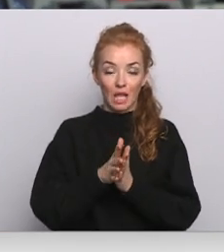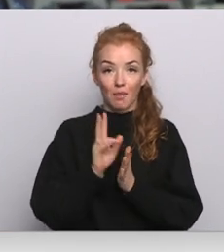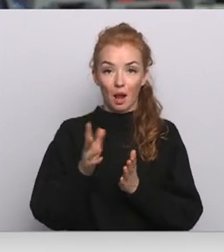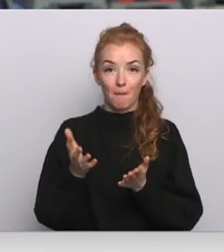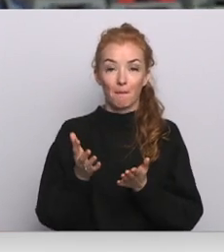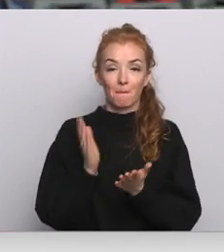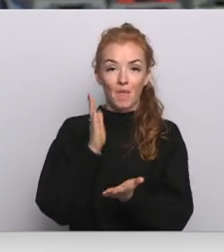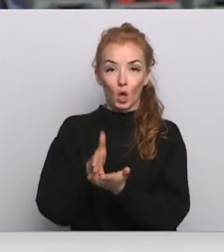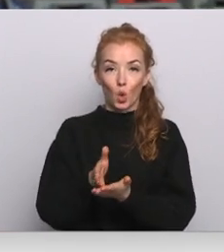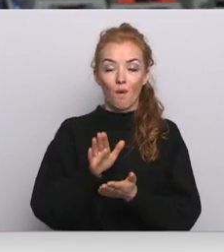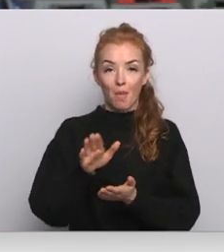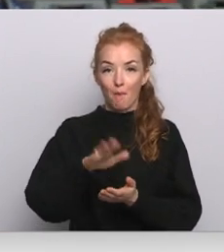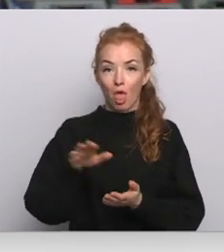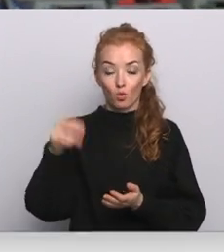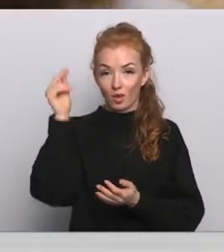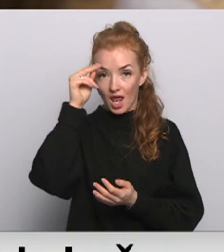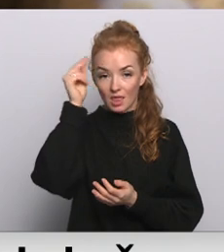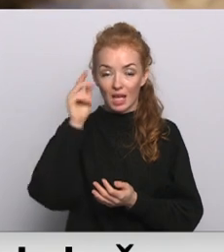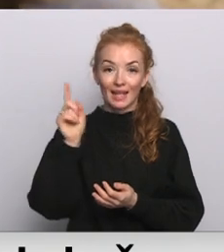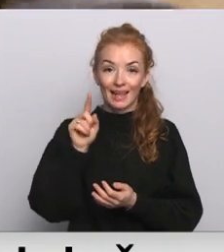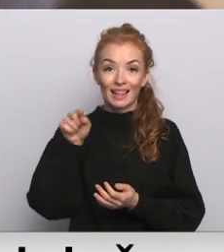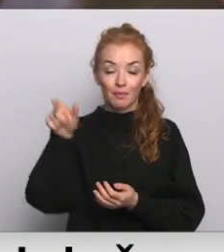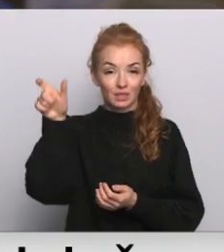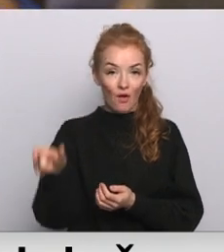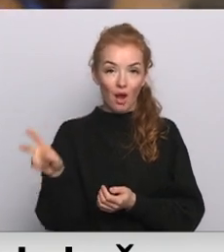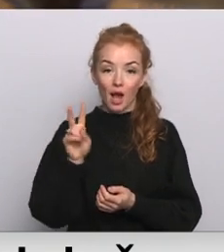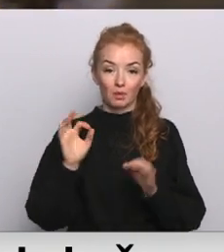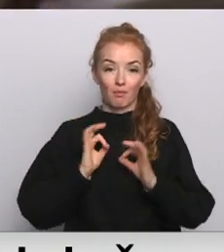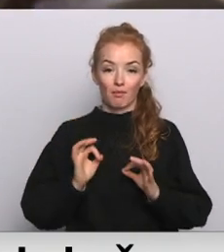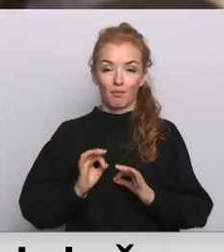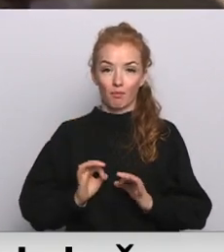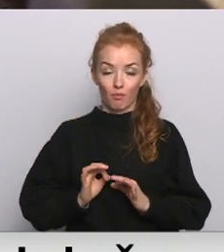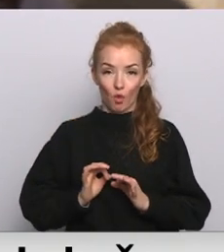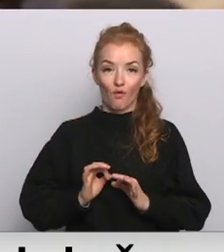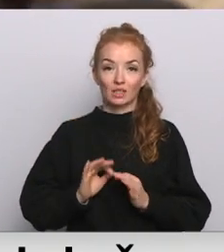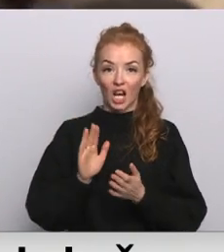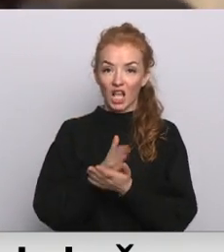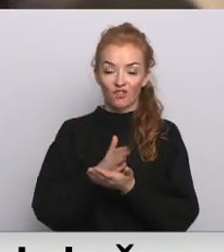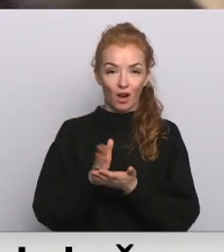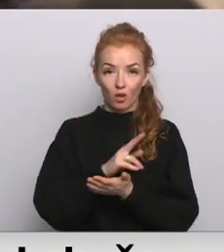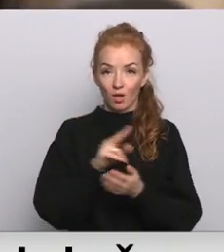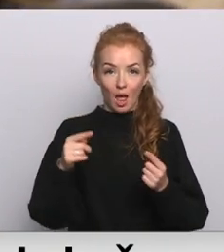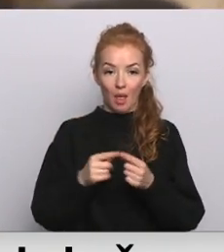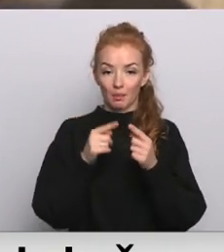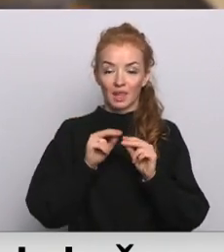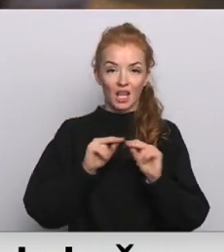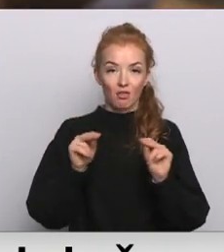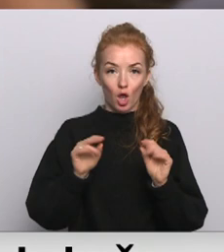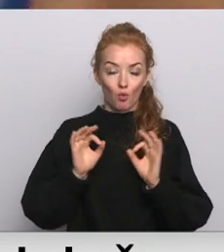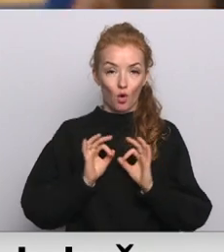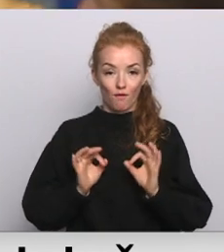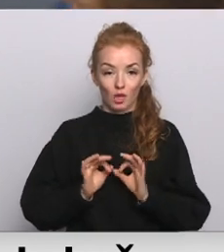pie bērnu treniņiem ir pat treneriem, kuri pēc profesijas klasifikātora nemaz neatbilst treneru